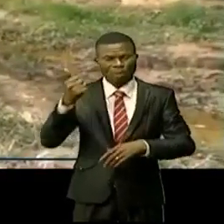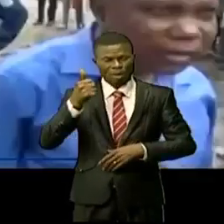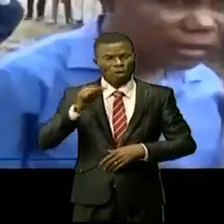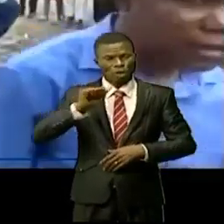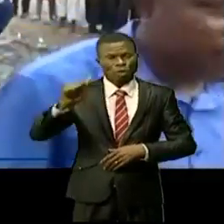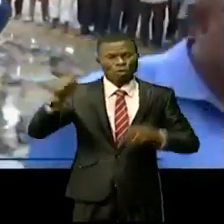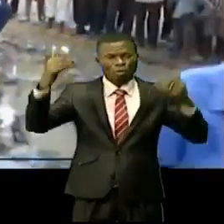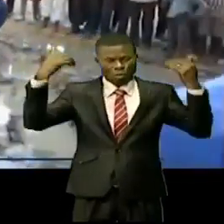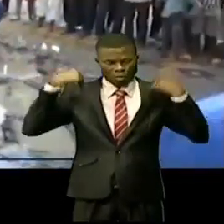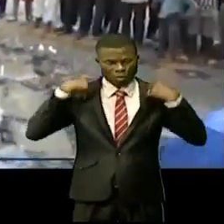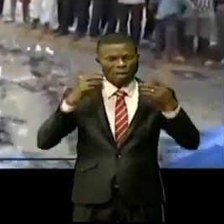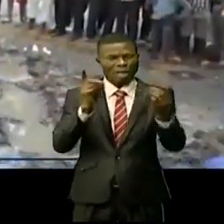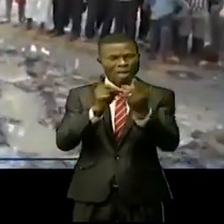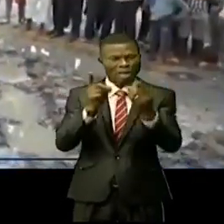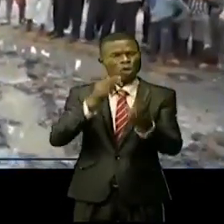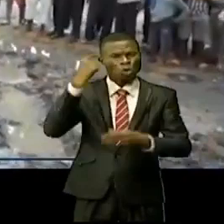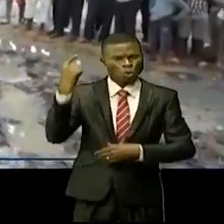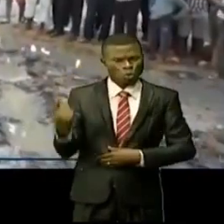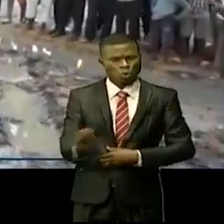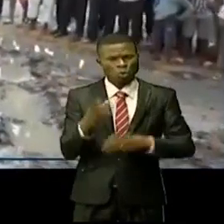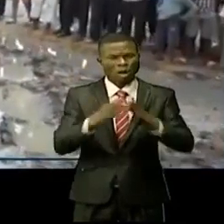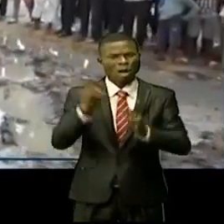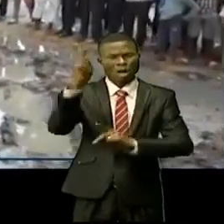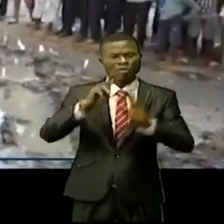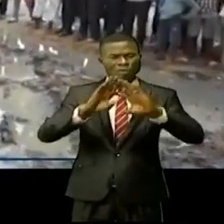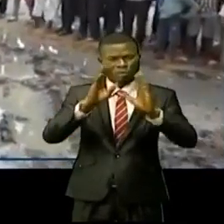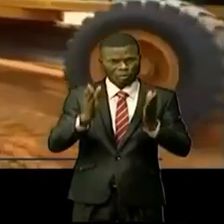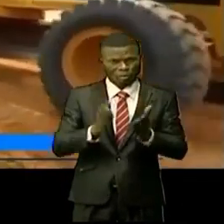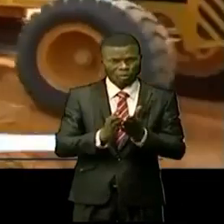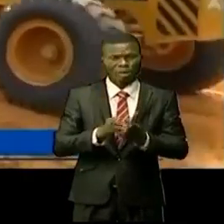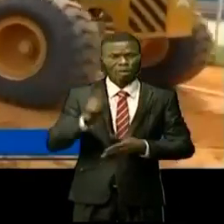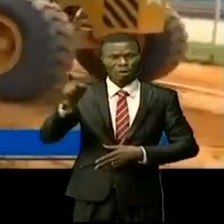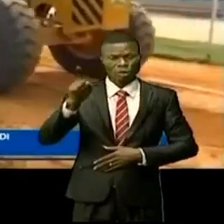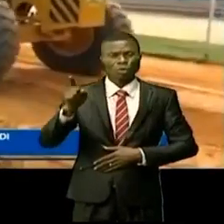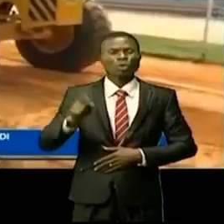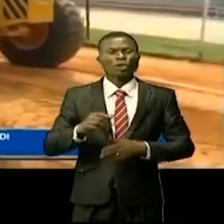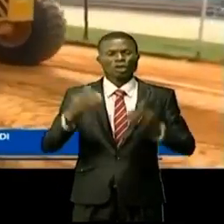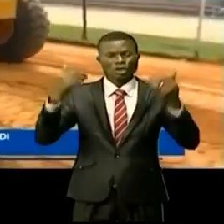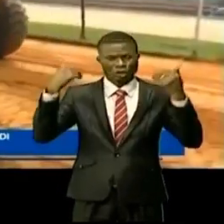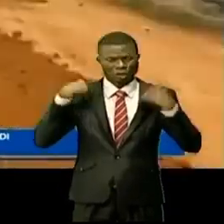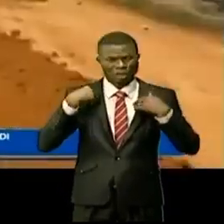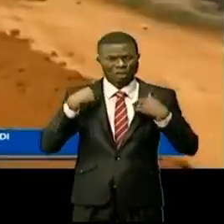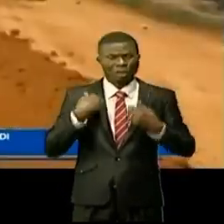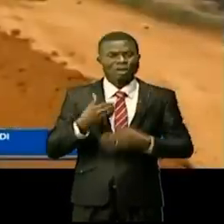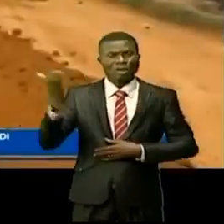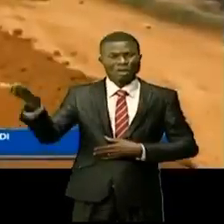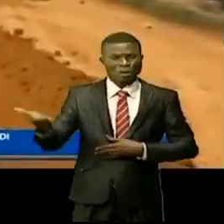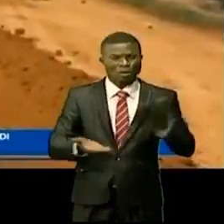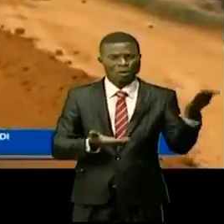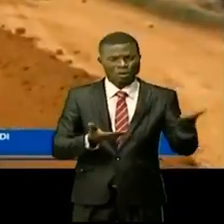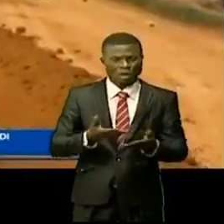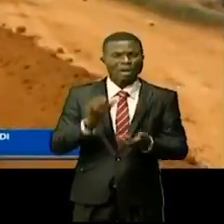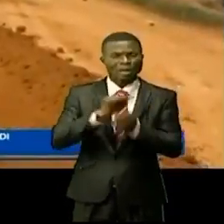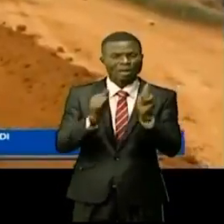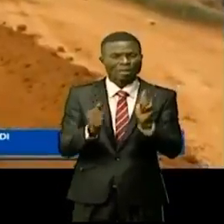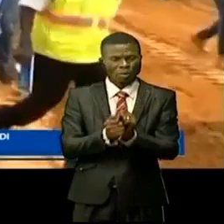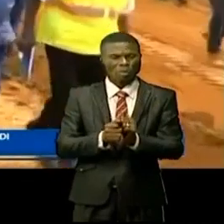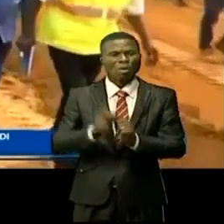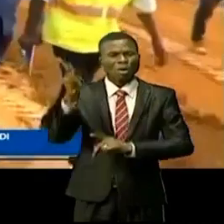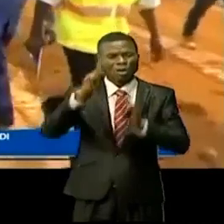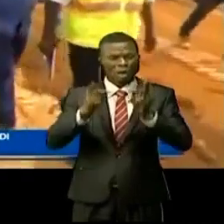Provence d'être en contact permanent avec la population. Maurice Amoussakapé la reçoit sur son passage de préoccupations et